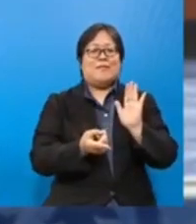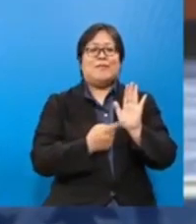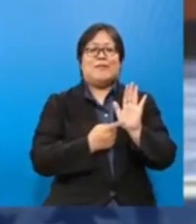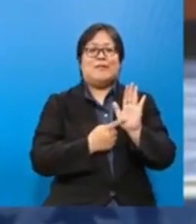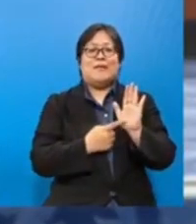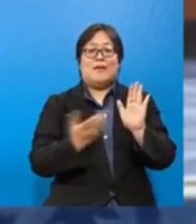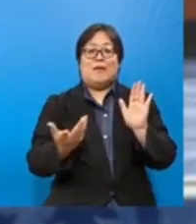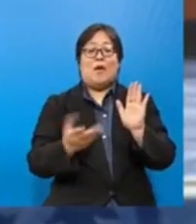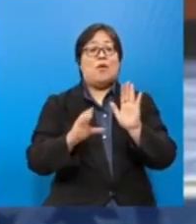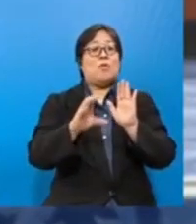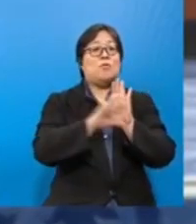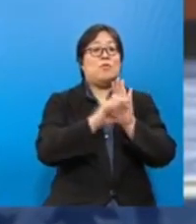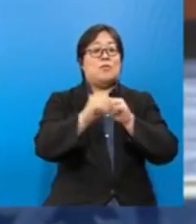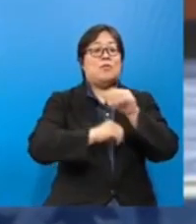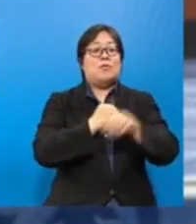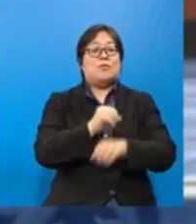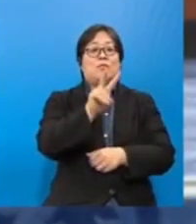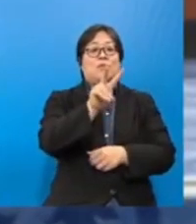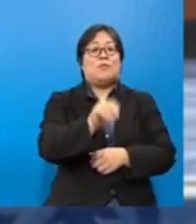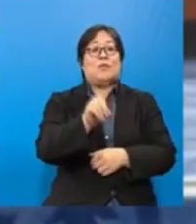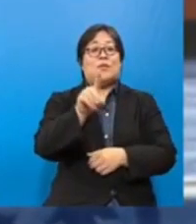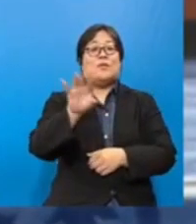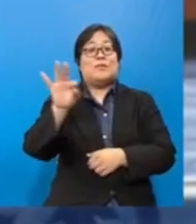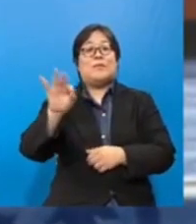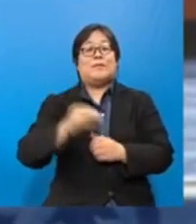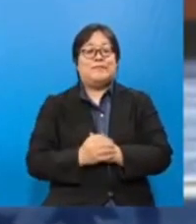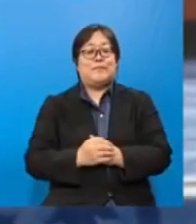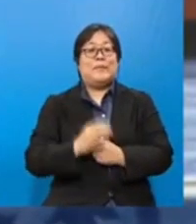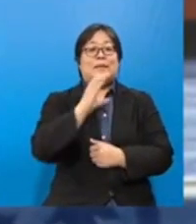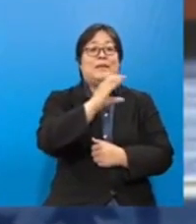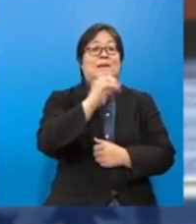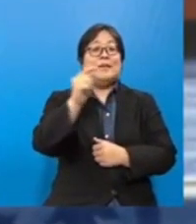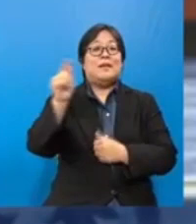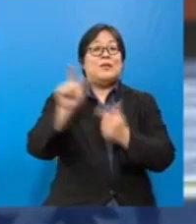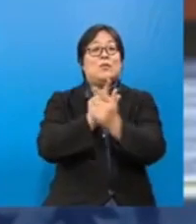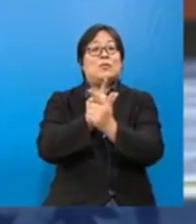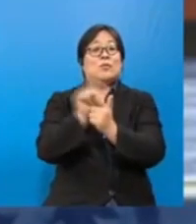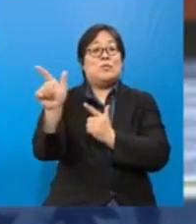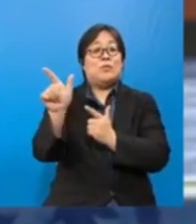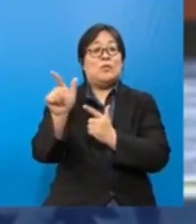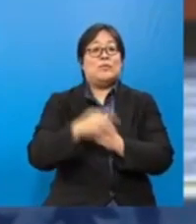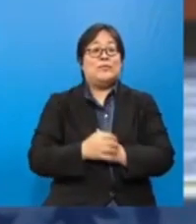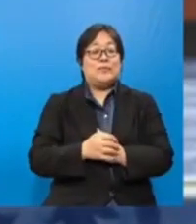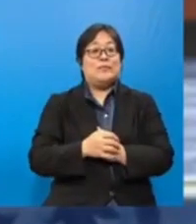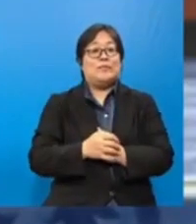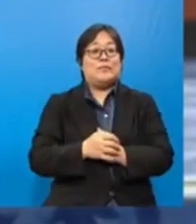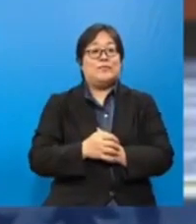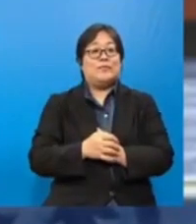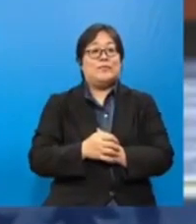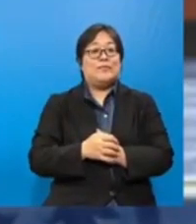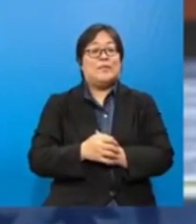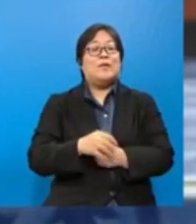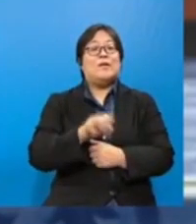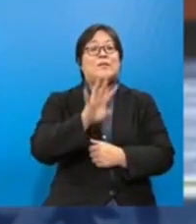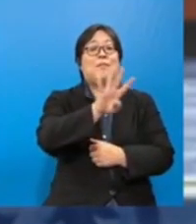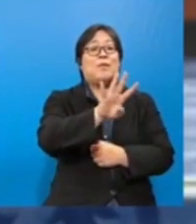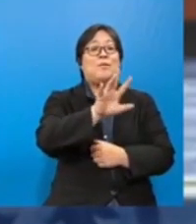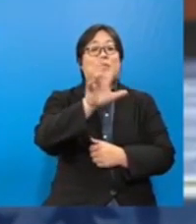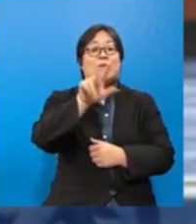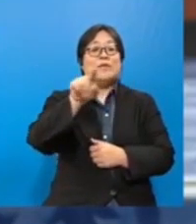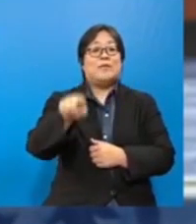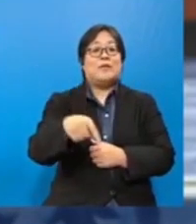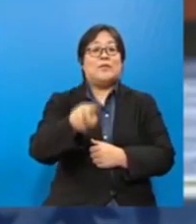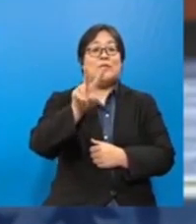sebagai contohnya dalam tahun 2019 City yang diluluskan 30/40